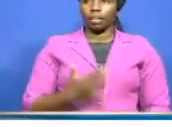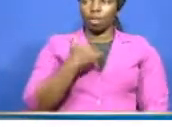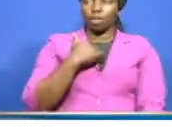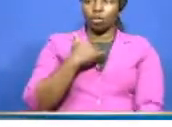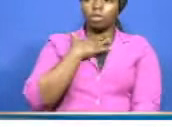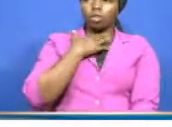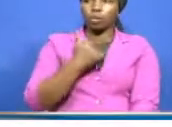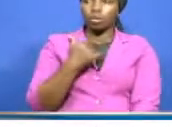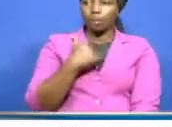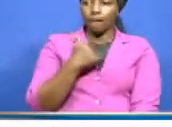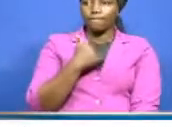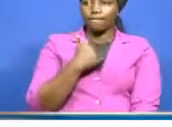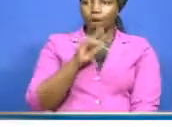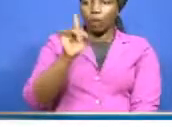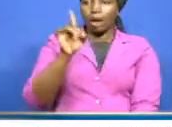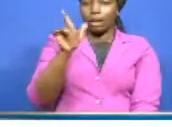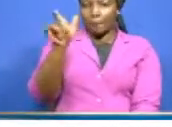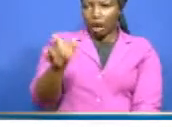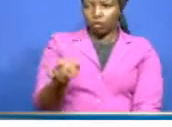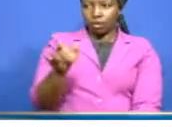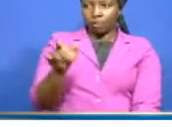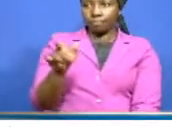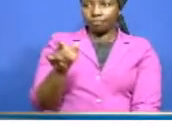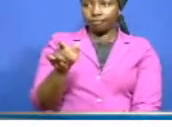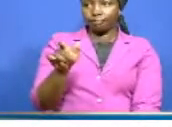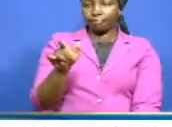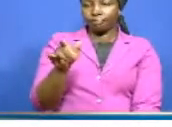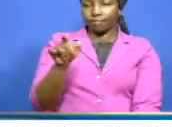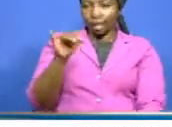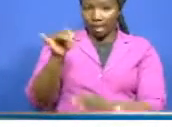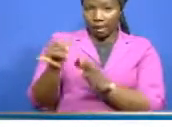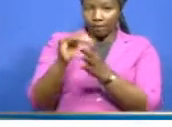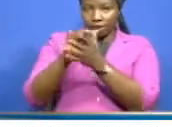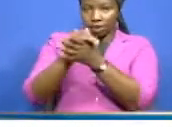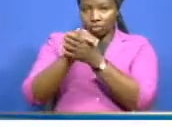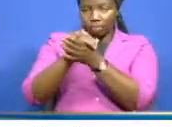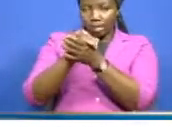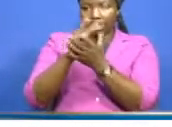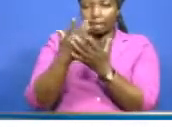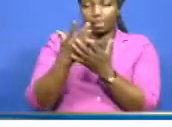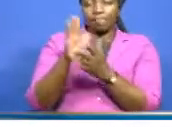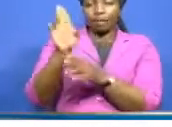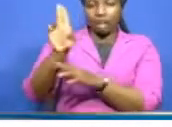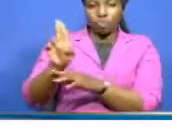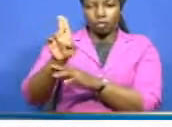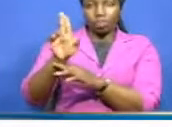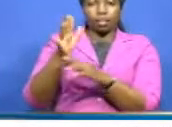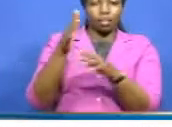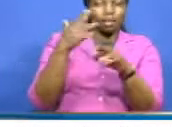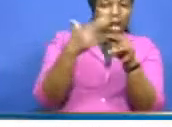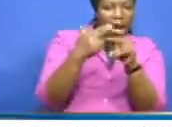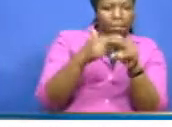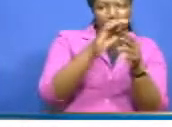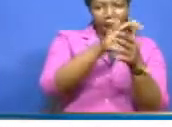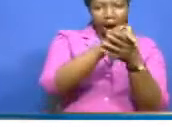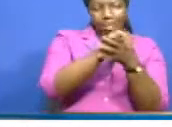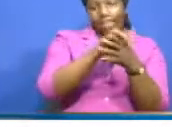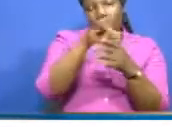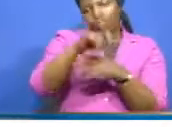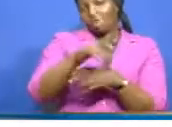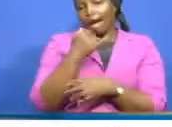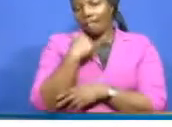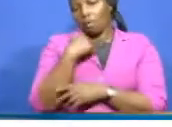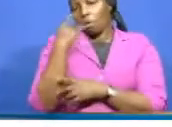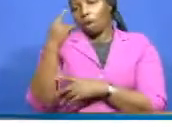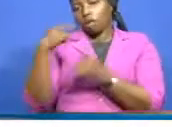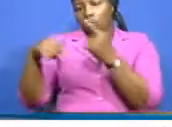candidate, yule mgombea mmoja kama ni Jubilee, na wanatumia neno handshake, wawe na mgombea mmoja. Hili linaashiria